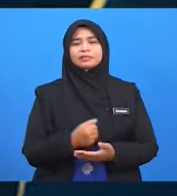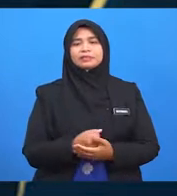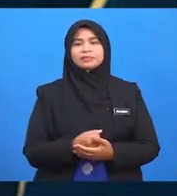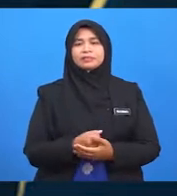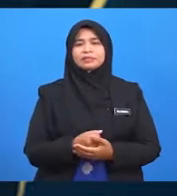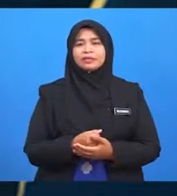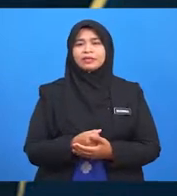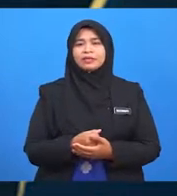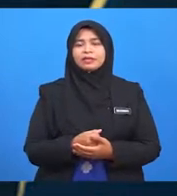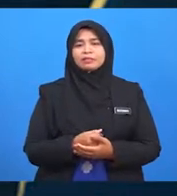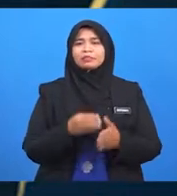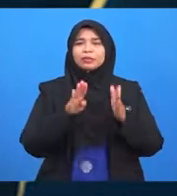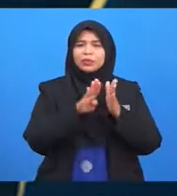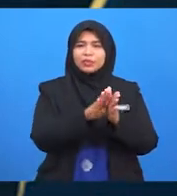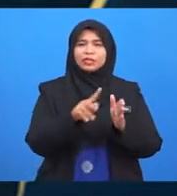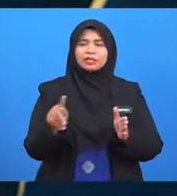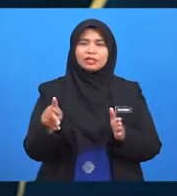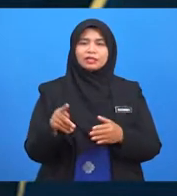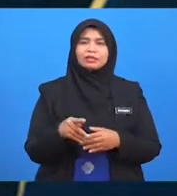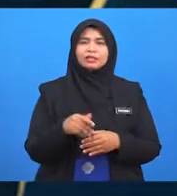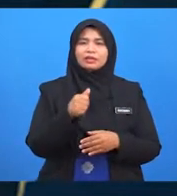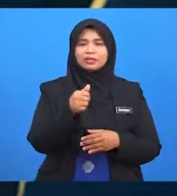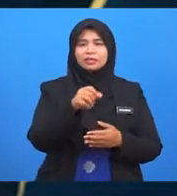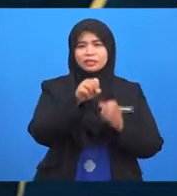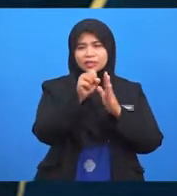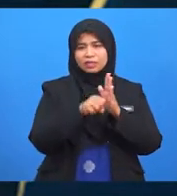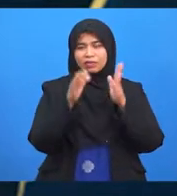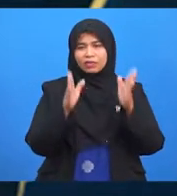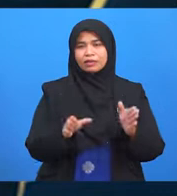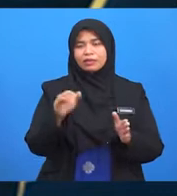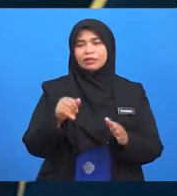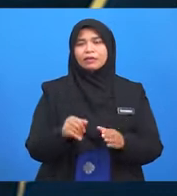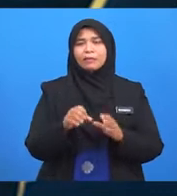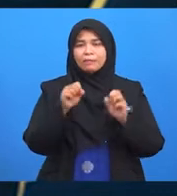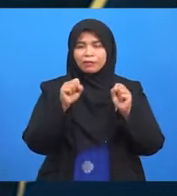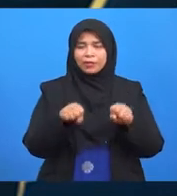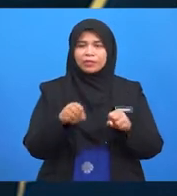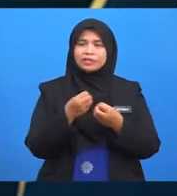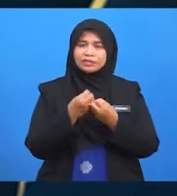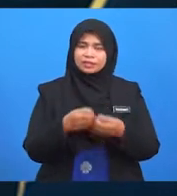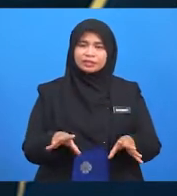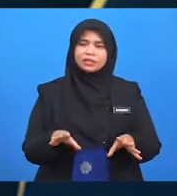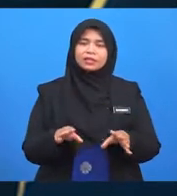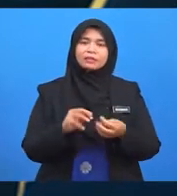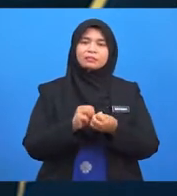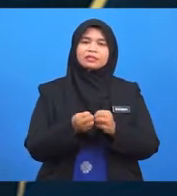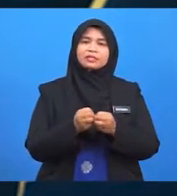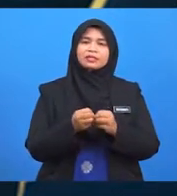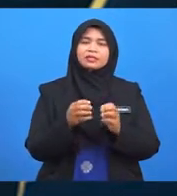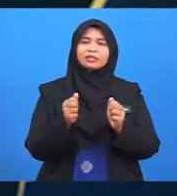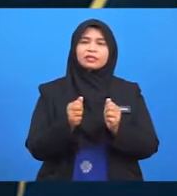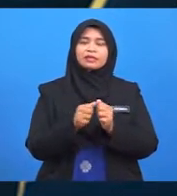justifikasi tindakan. Buktikan kamu memang seorang yang berupaya menyelesaikan masalah